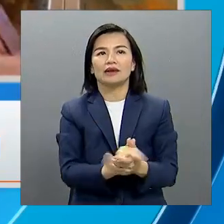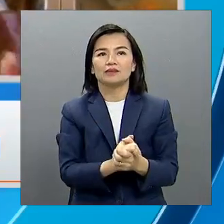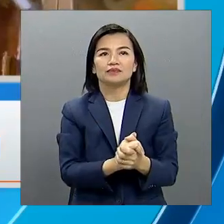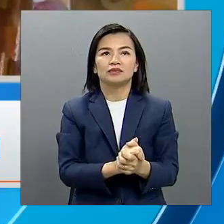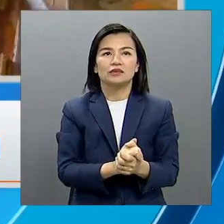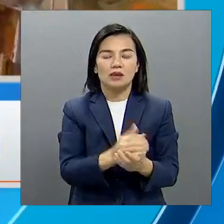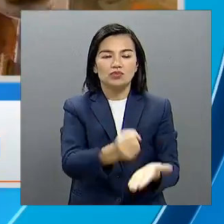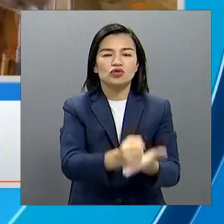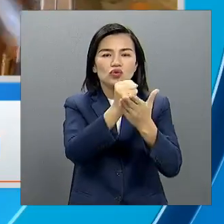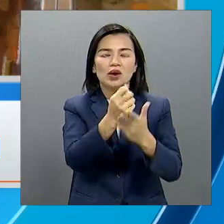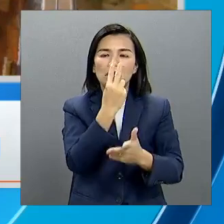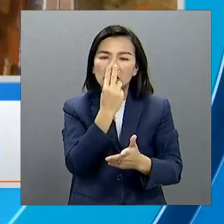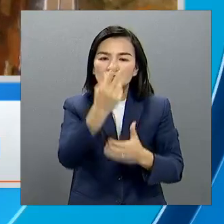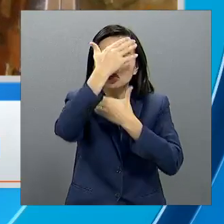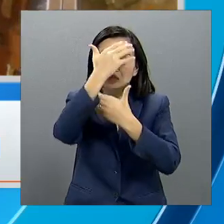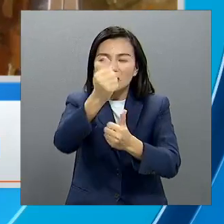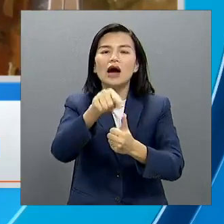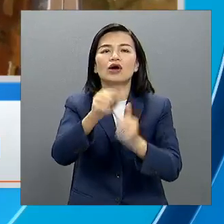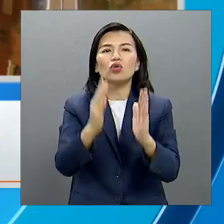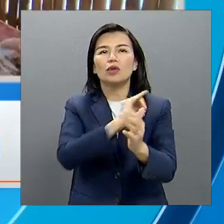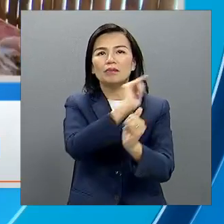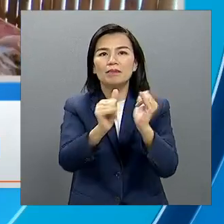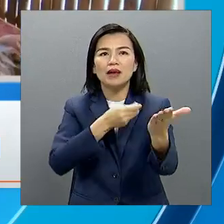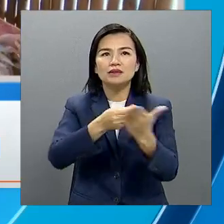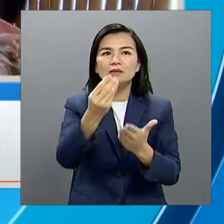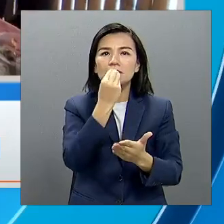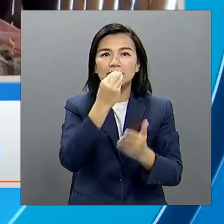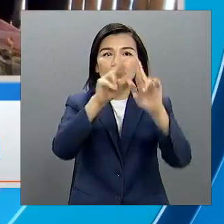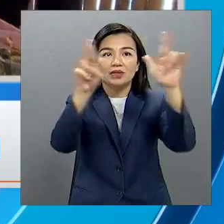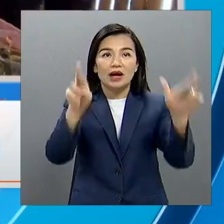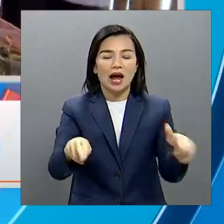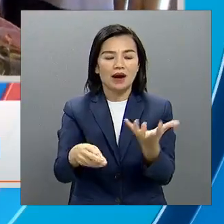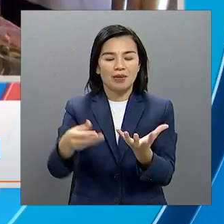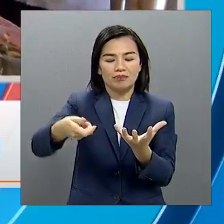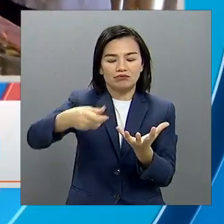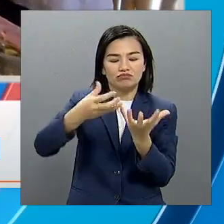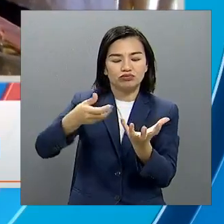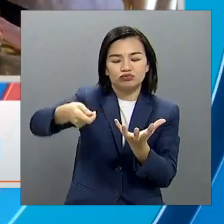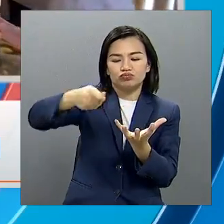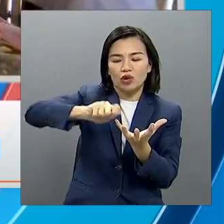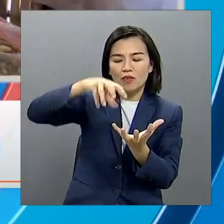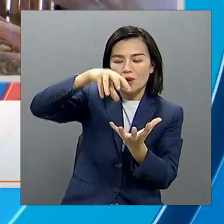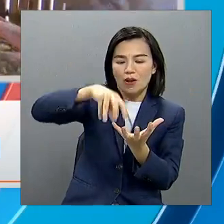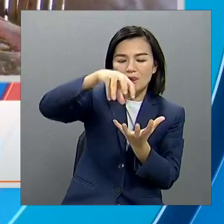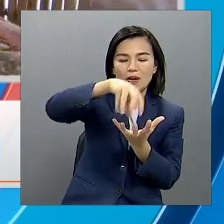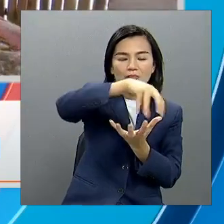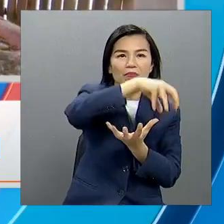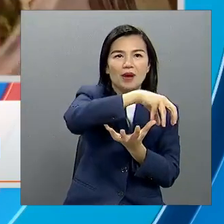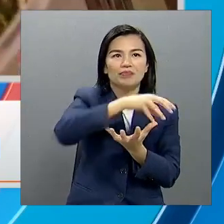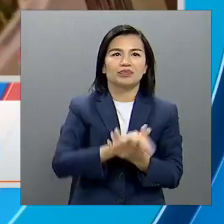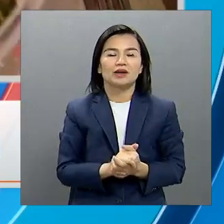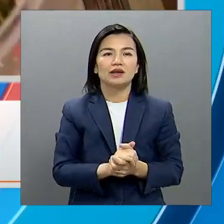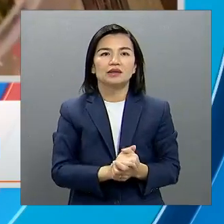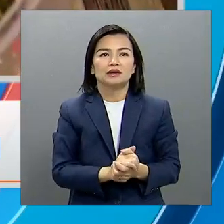ในเศรษฐกิจแบบนี้ด้วยนะ จุดเด่นของร้านนี้เนี่ยก็คือใช้ถาดหลุมนะส่วนตัวคือถ้าเกิดว่าเป็นข้าวแกงอันนี้ผมย